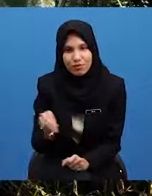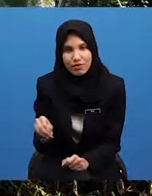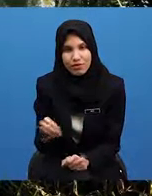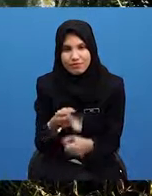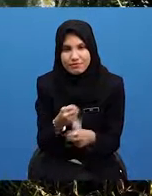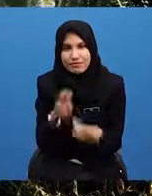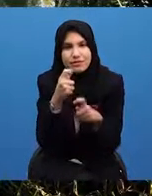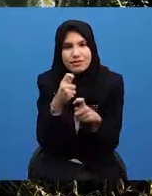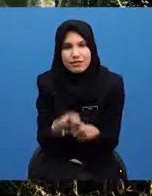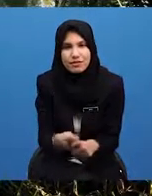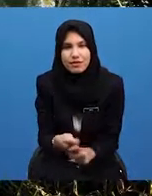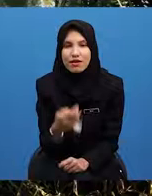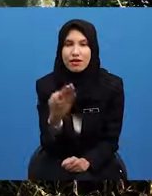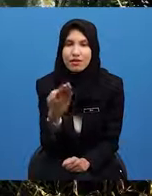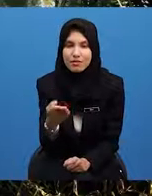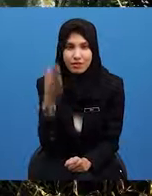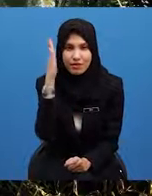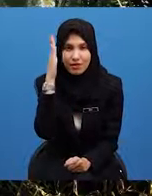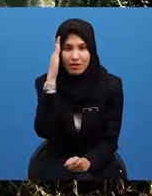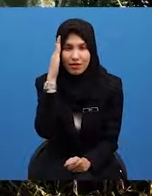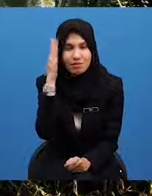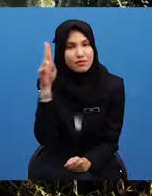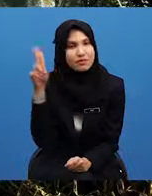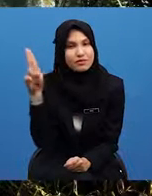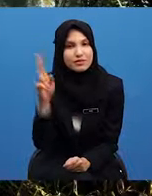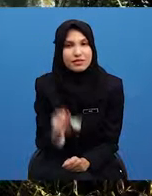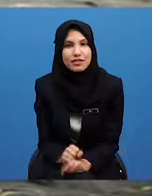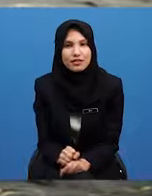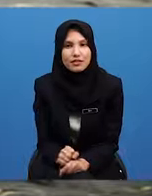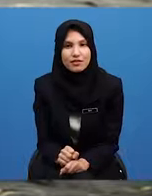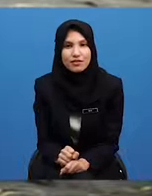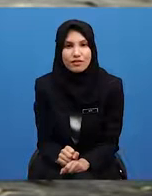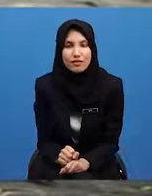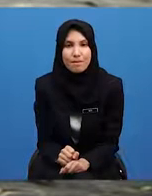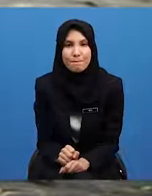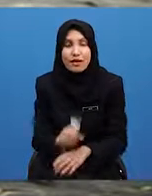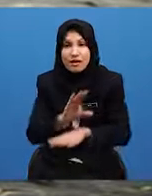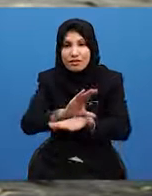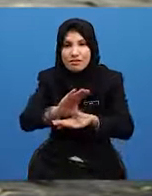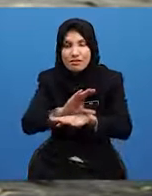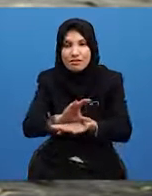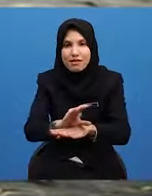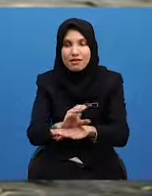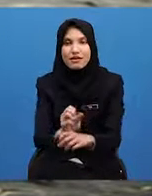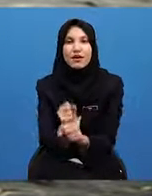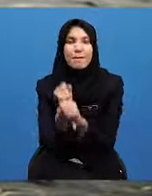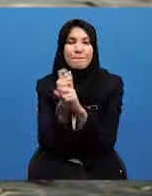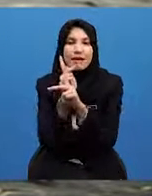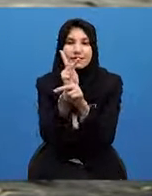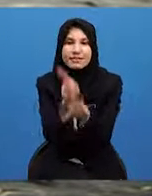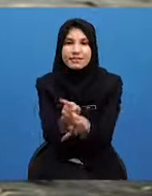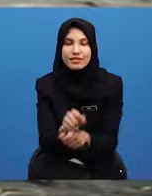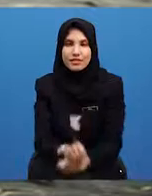sudah tentulah kamu tahu pakcik itu menggunakan pancing untuk